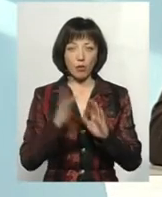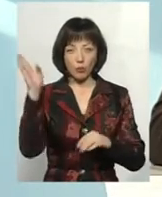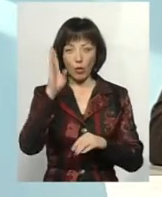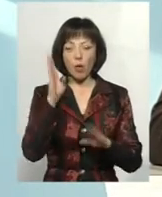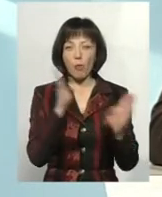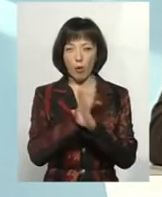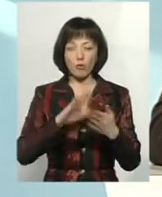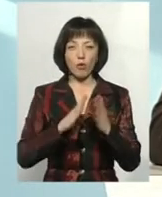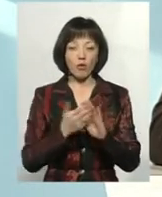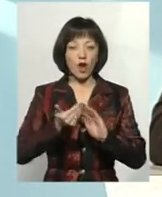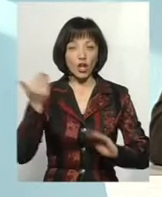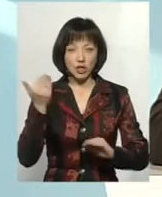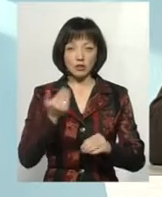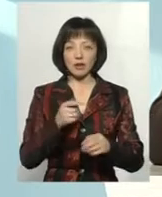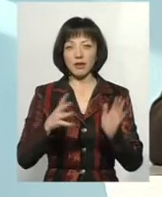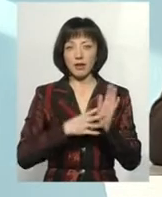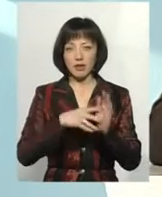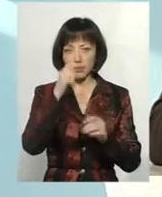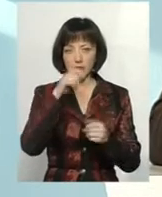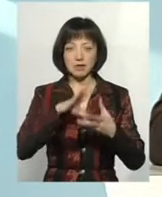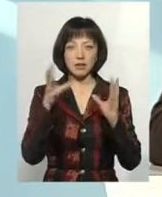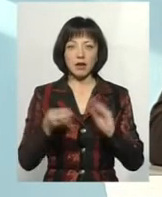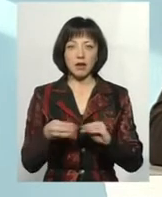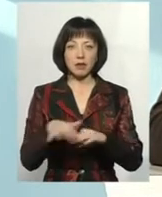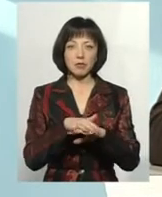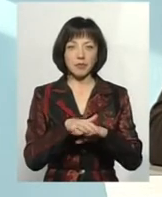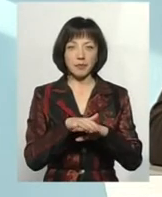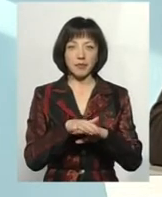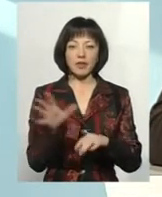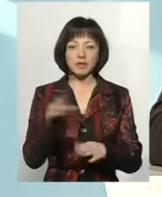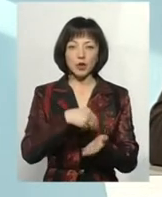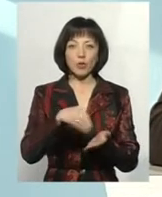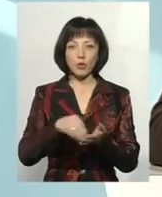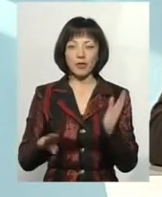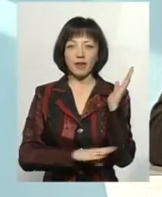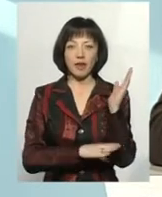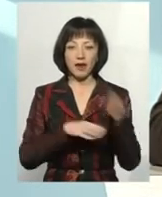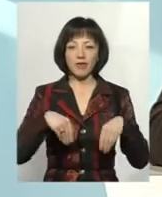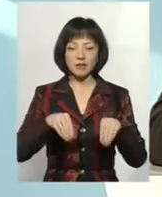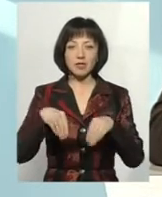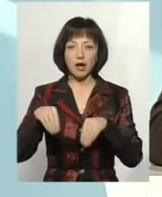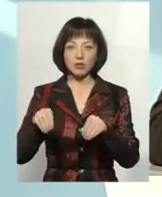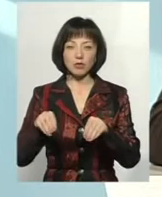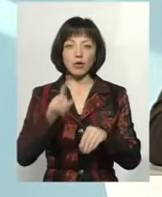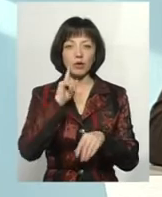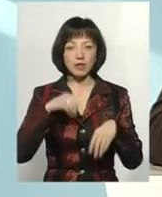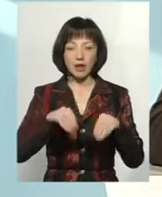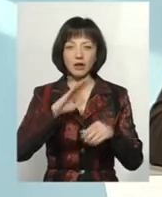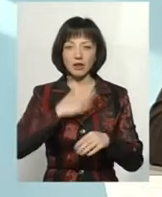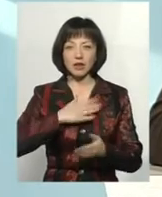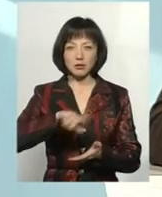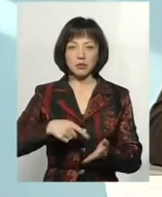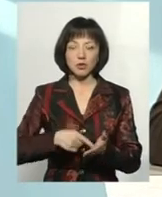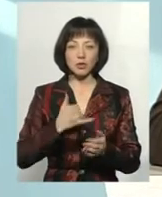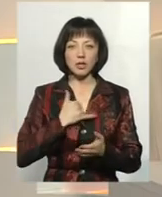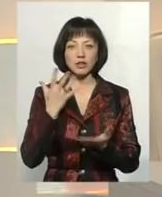раніше, і ми плануємо це 9 квітня, такий загальномасовий. 9 квітня всі купуємо дерева так. І йдемо висаджувати, озеленювати наше місто.